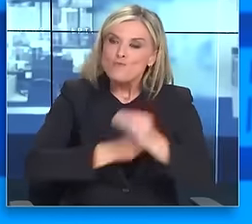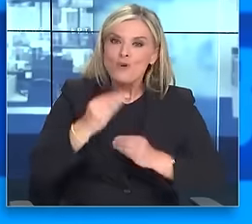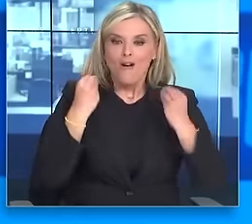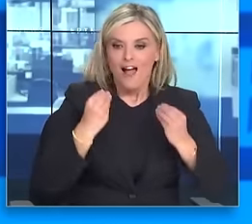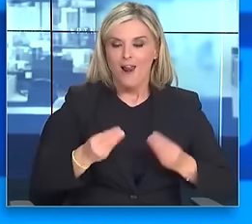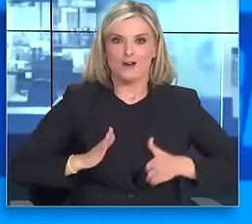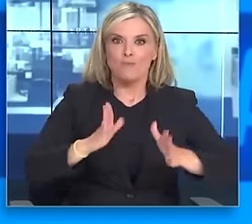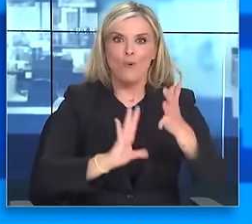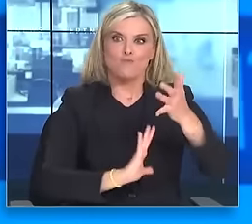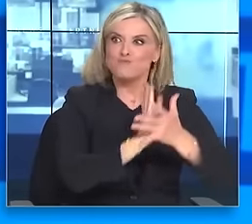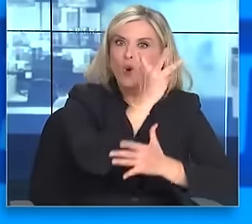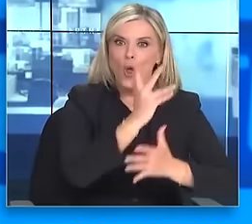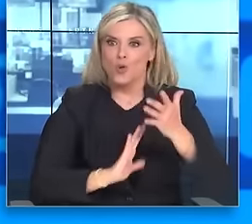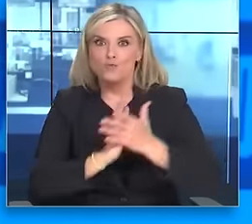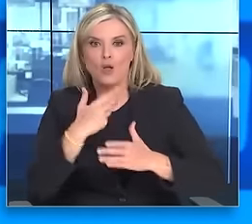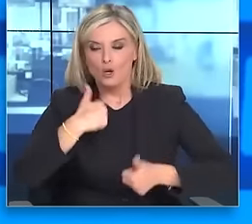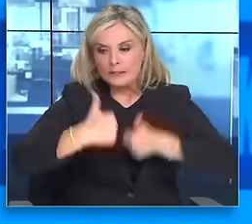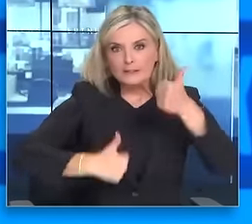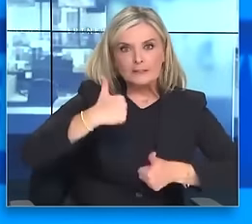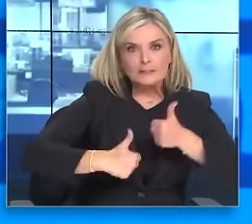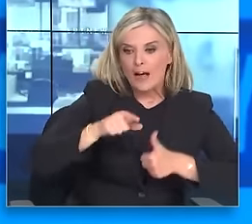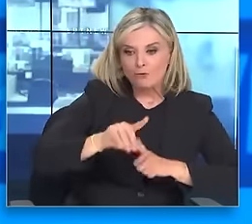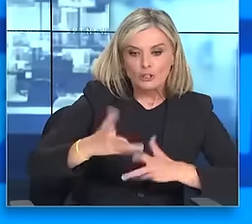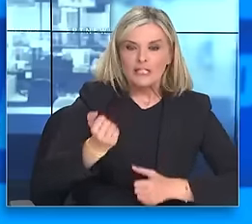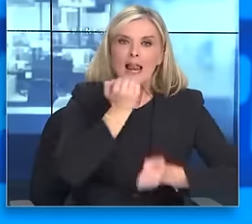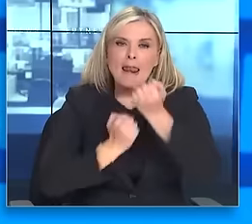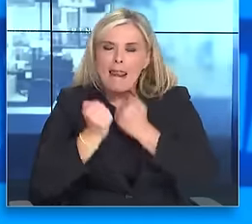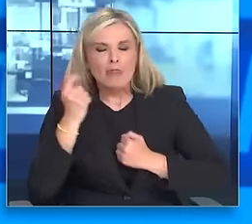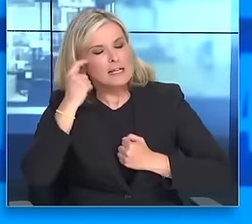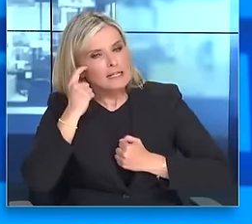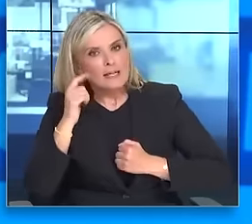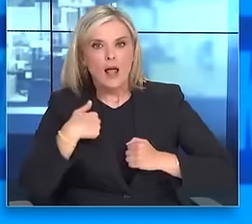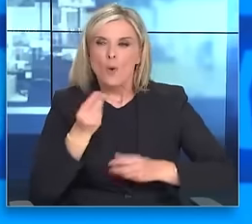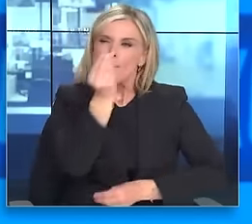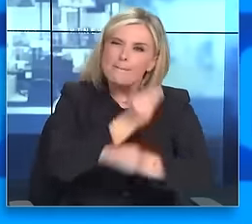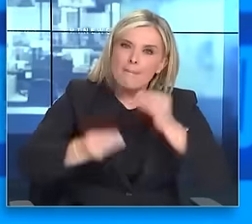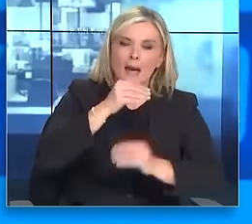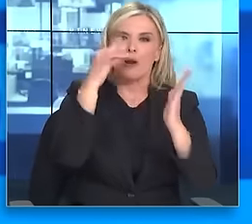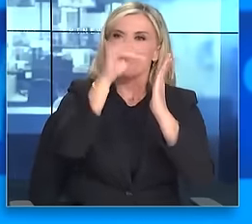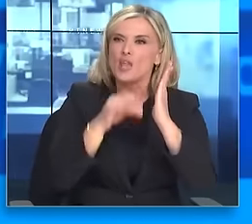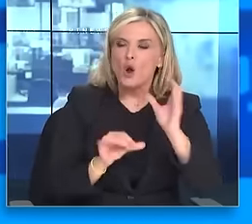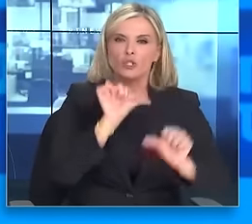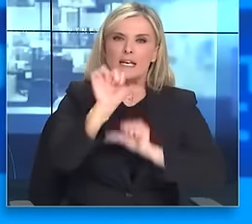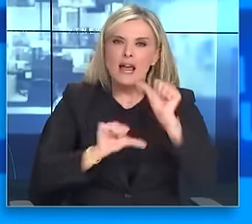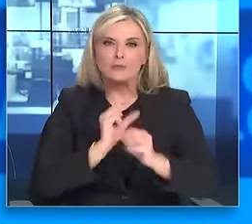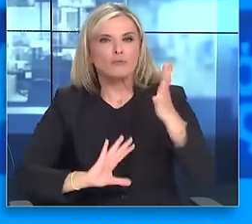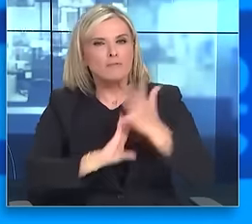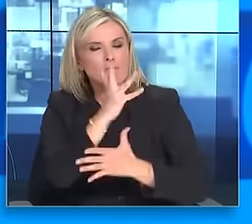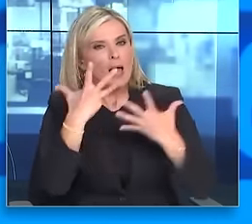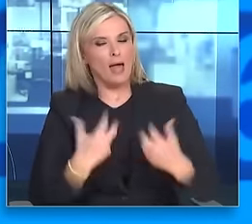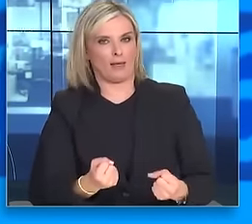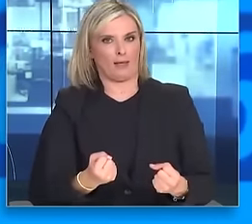μέρα αναμετρέμαι με αυτό το οποίο έχω κάνει, με τα λάθη μου και σκέφτομαι τι παραπάνω μπορούμε να κάνουμε για να γίνουμε καλύτεροι. Γιατί το λέω